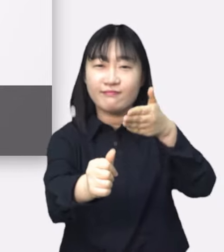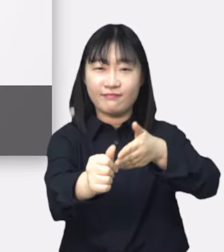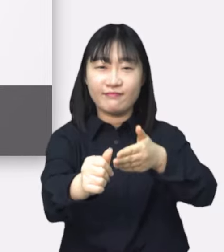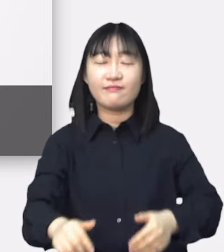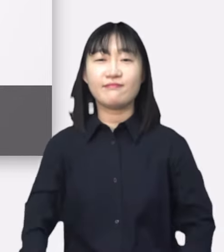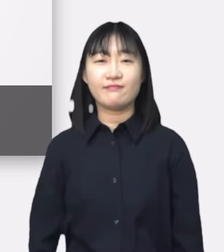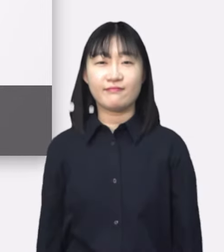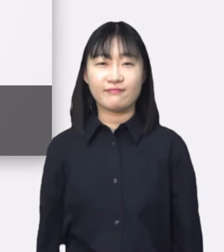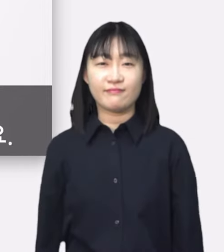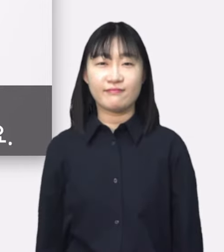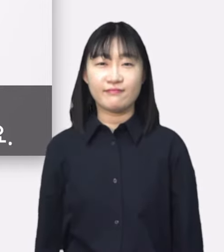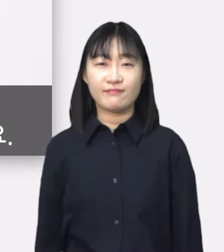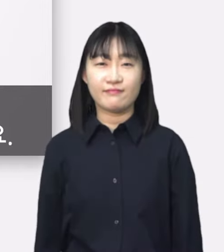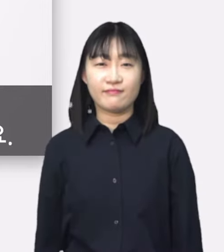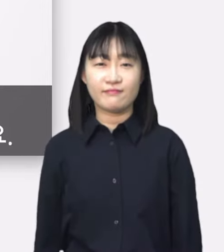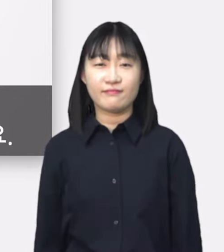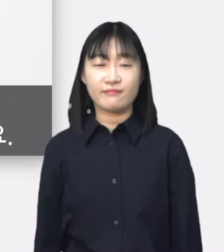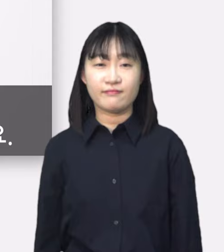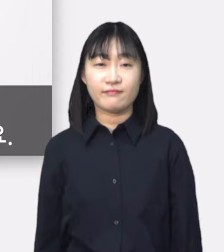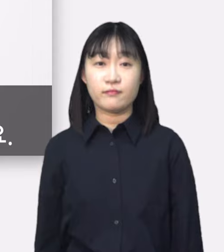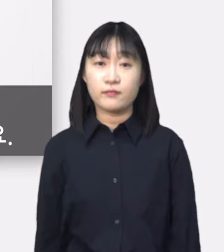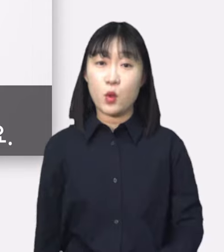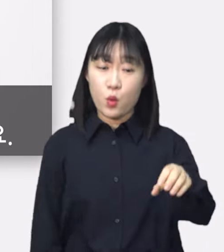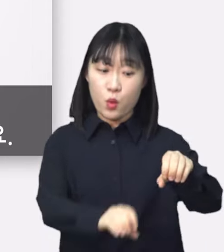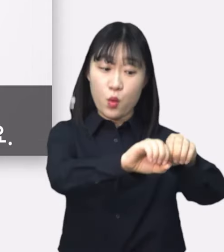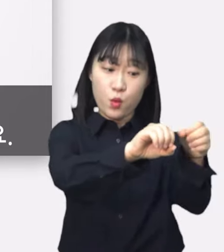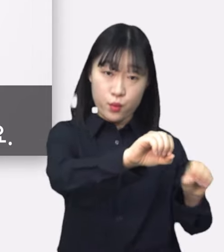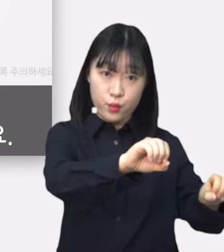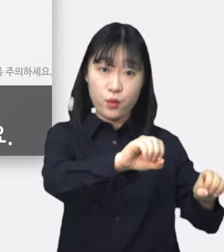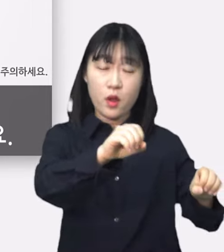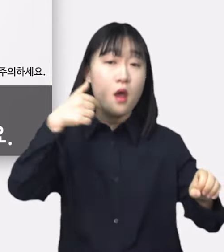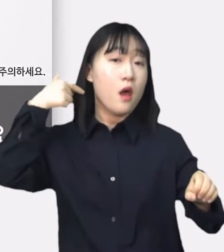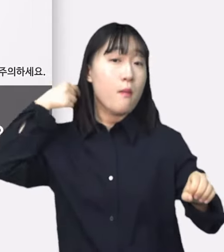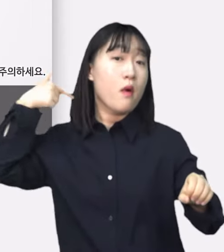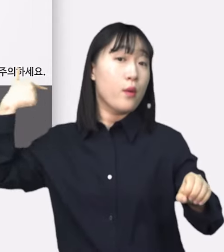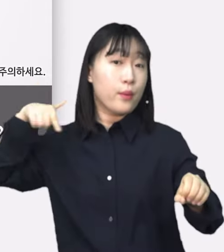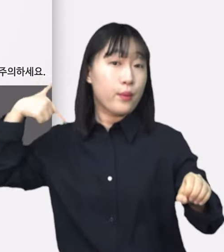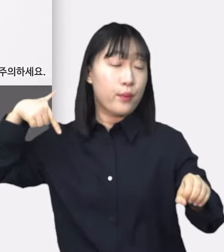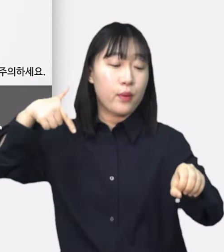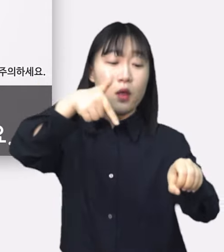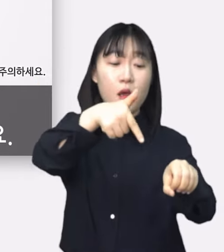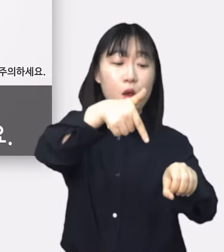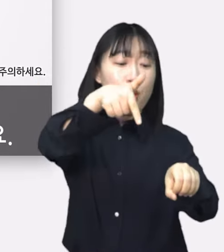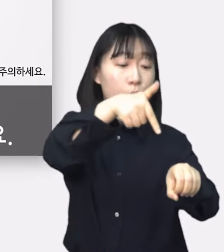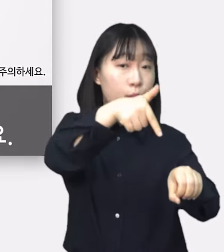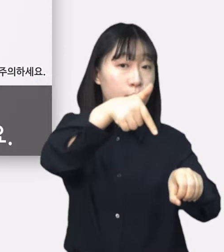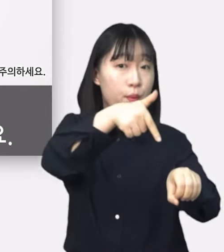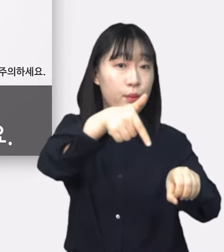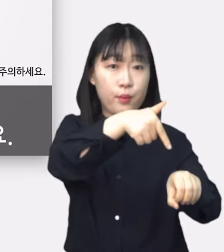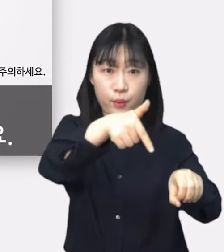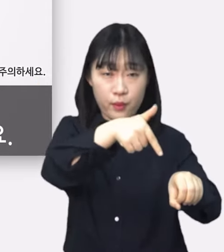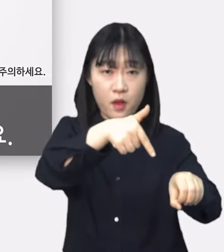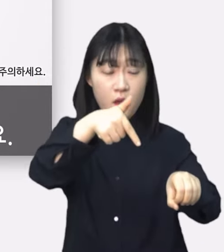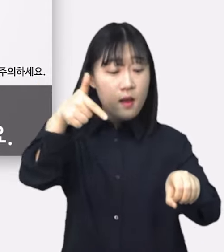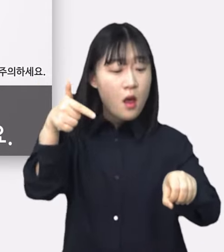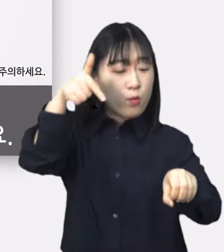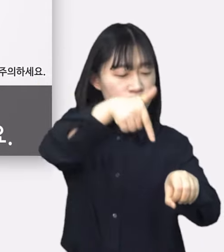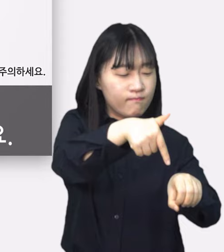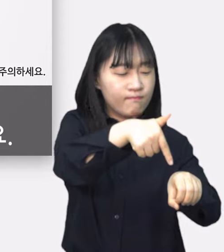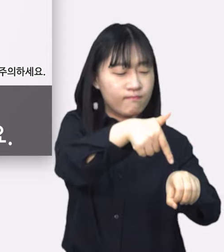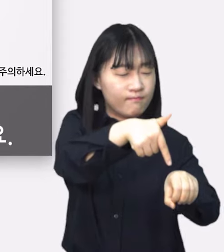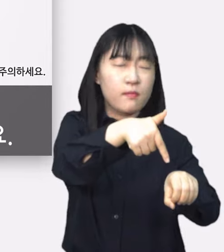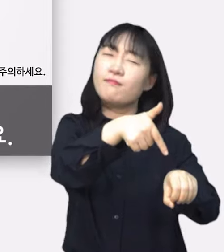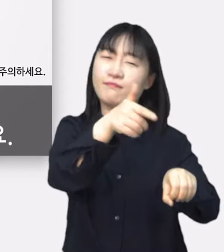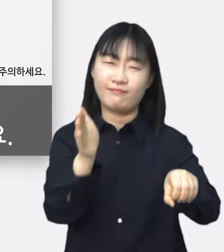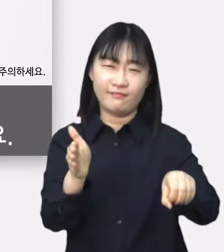부분을 녹여주세요. 또는 헤어드라이기를 이용하여 얼어있는 부분을 녹여주세요. 뜨거운